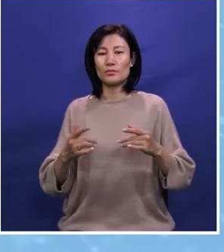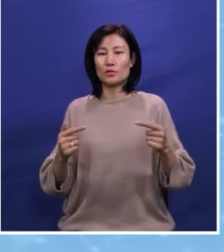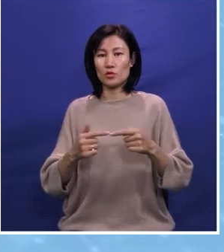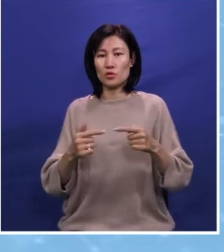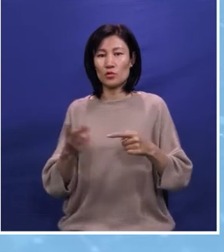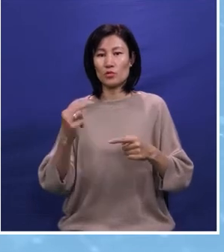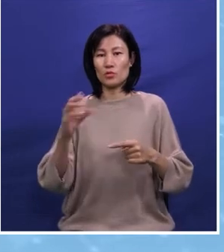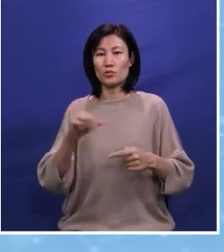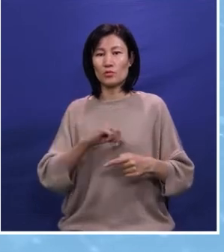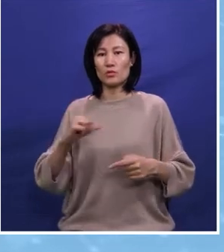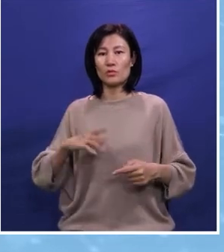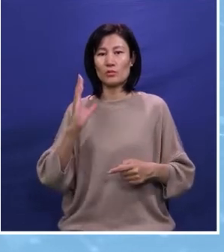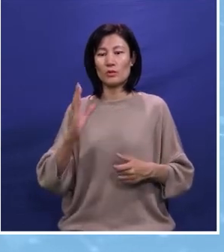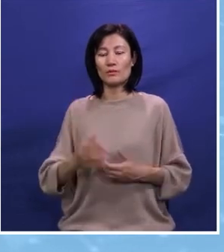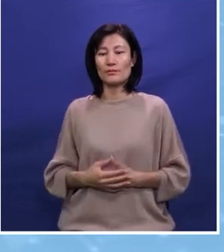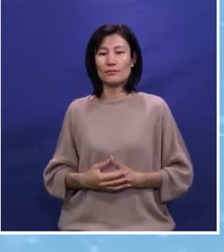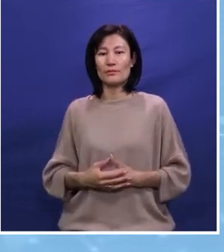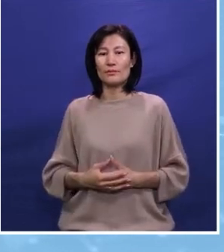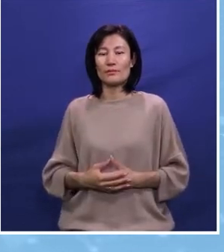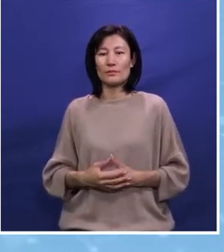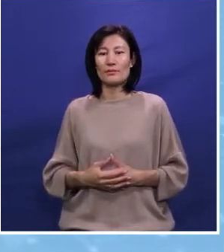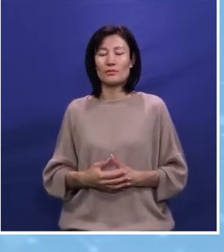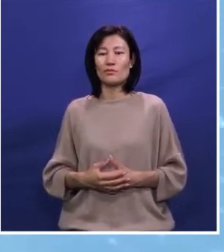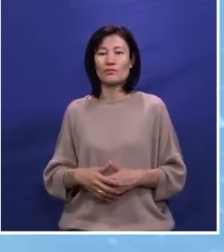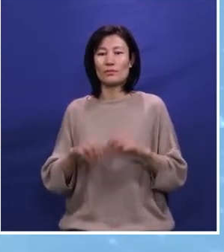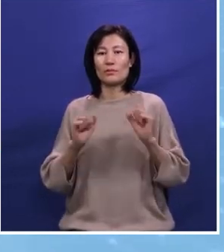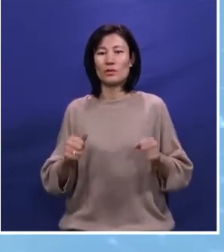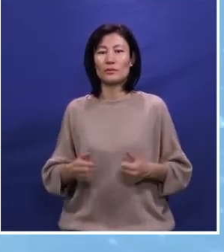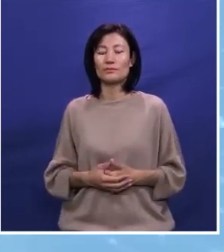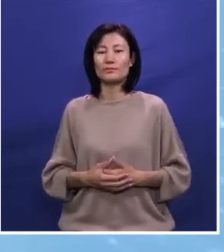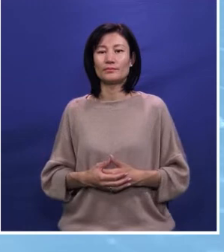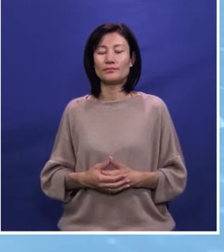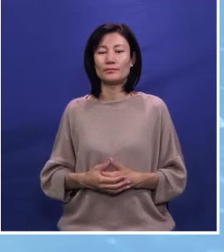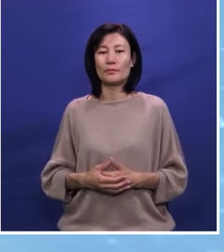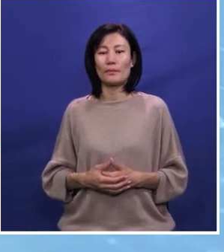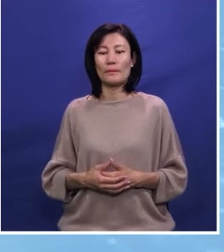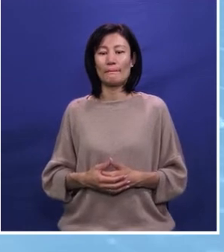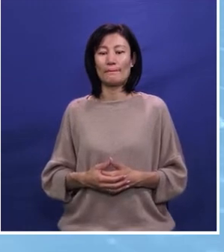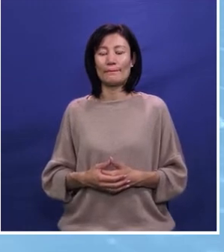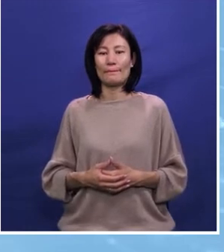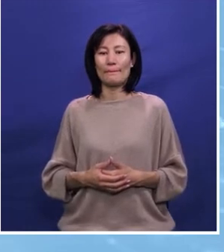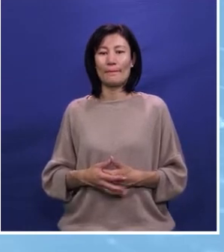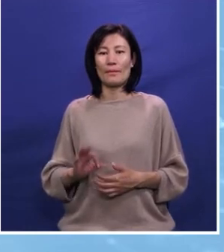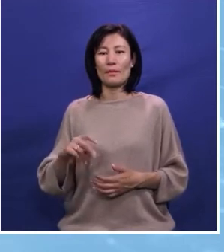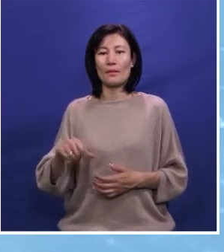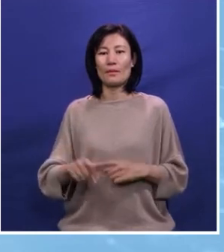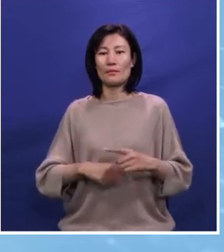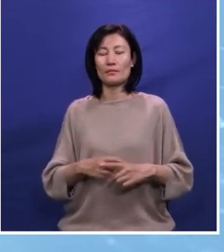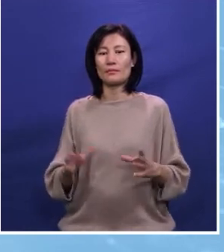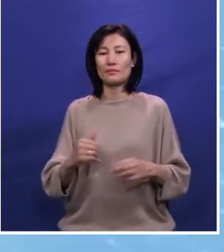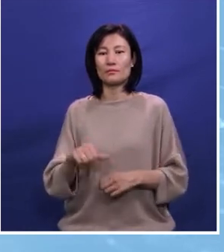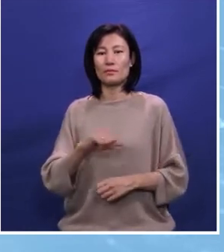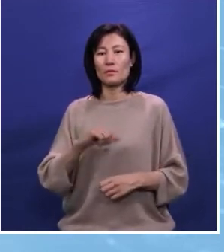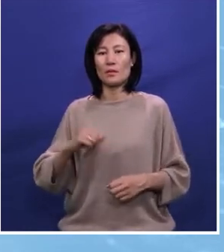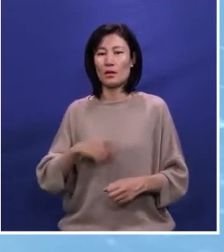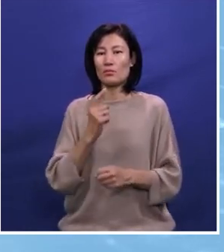болса, заң бойынша шешілетін болса, жай-жай сабыр қылсақ болар бәрі нәрсе. Тәртіппен болса, ортаға әркім ойын қойып,